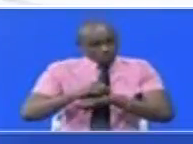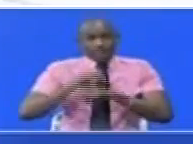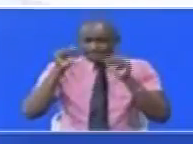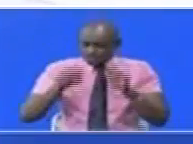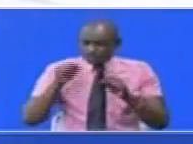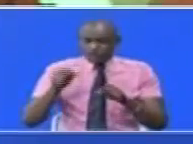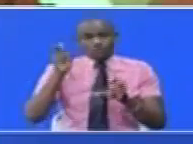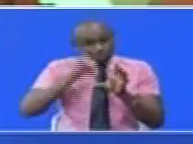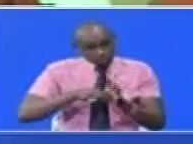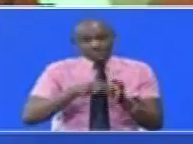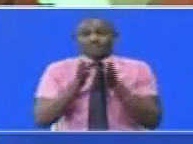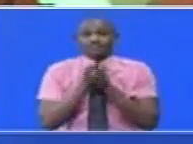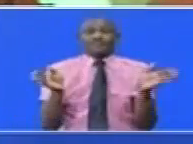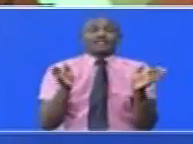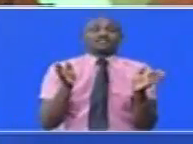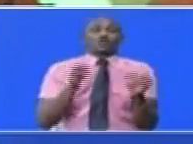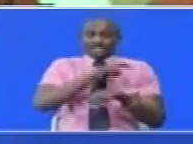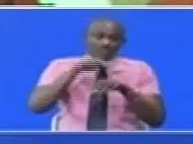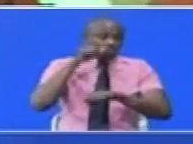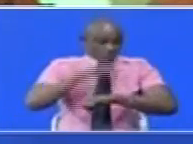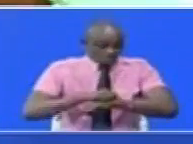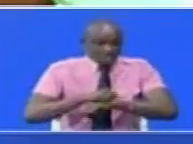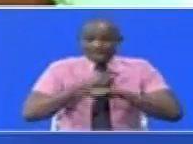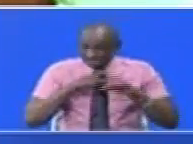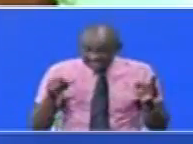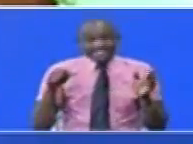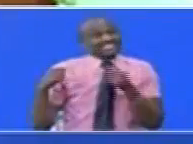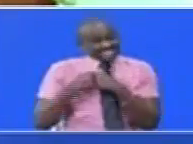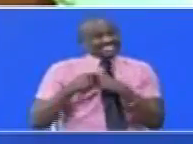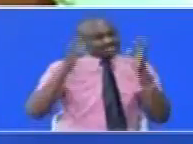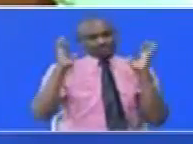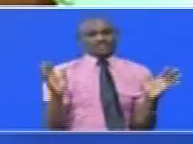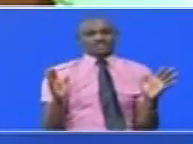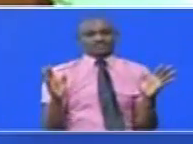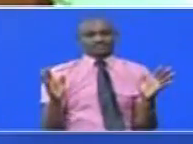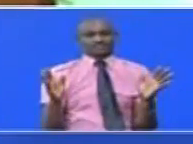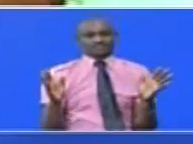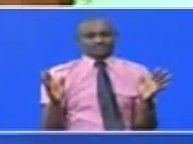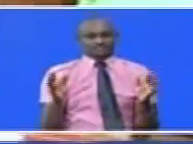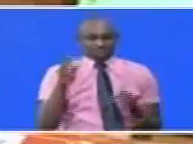watakaoweza kujiunga na shule za upili za kitaifa, lakini pingamizi iliyoko ni kubwa. Agnes Penda, KTN Leo.